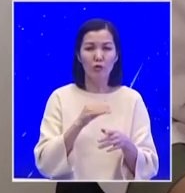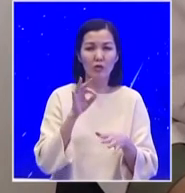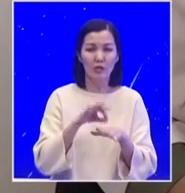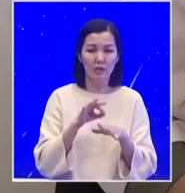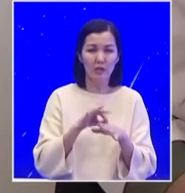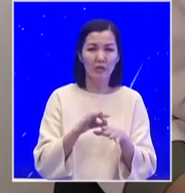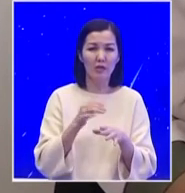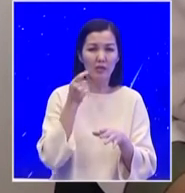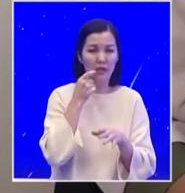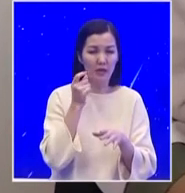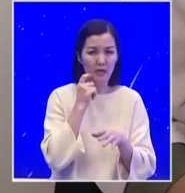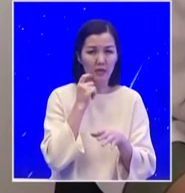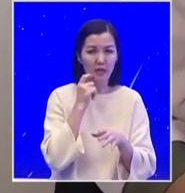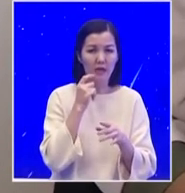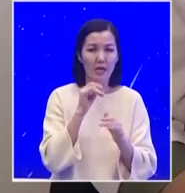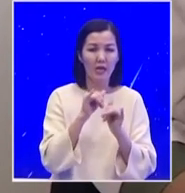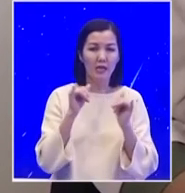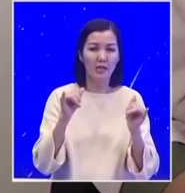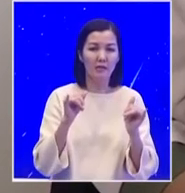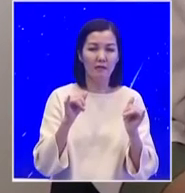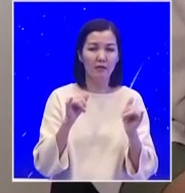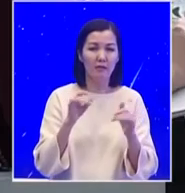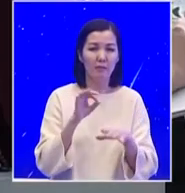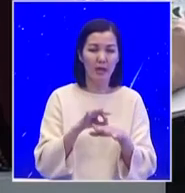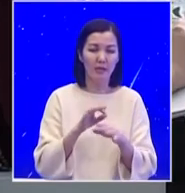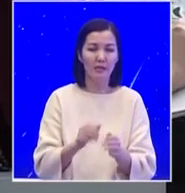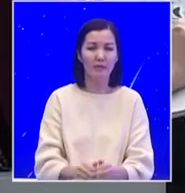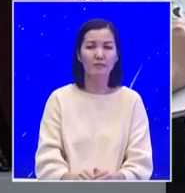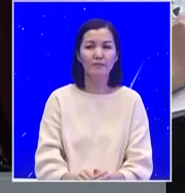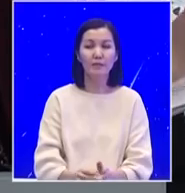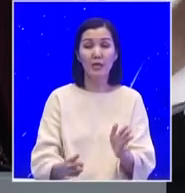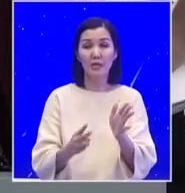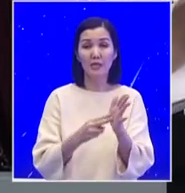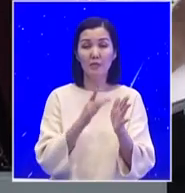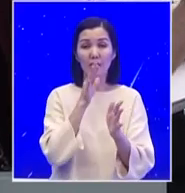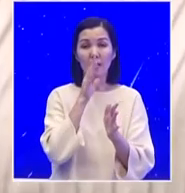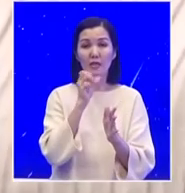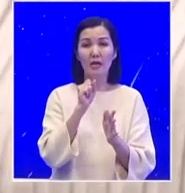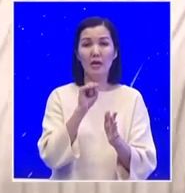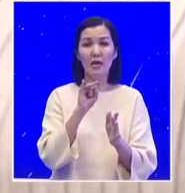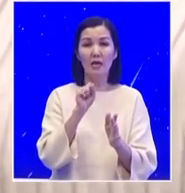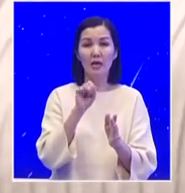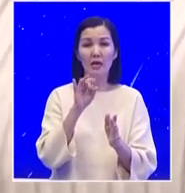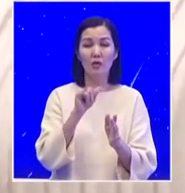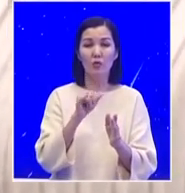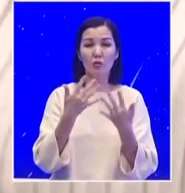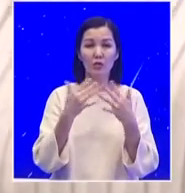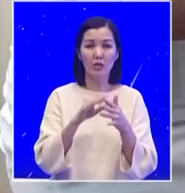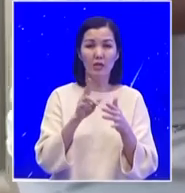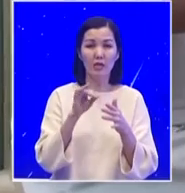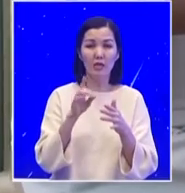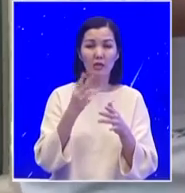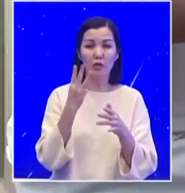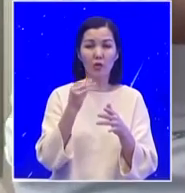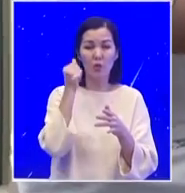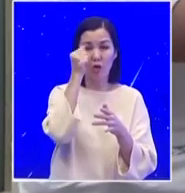вредный рацион и провоцируют развитие страшного недуга. Эту 7-летнюю девочку зовут Айару. Она из села Кызылагаш. В течение